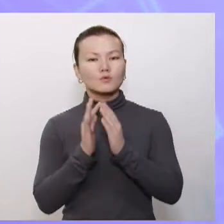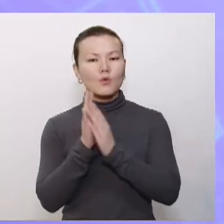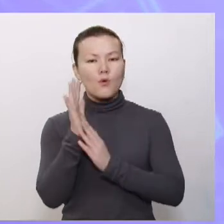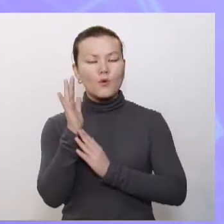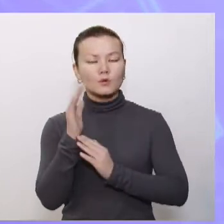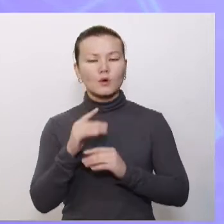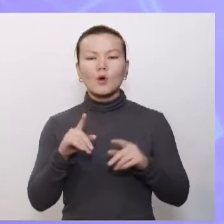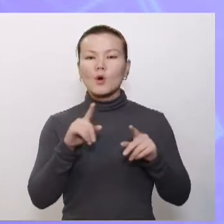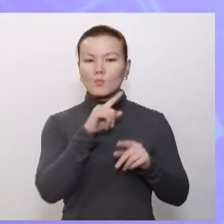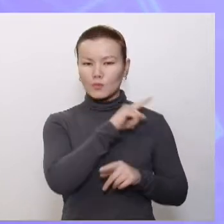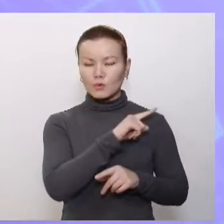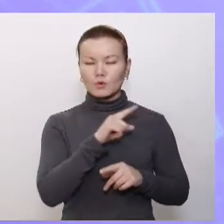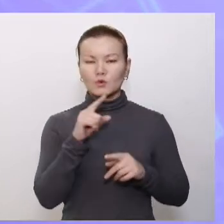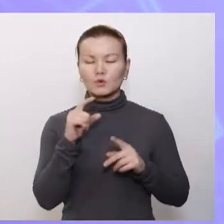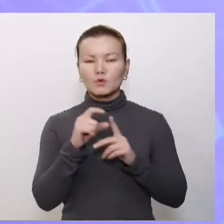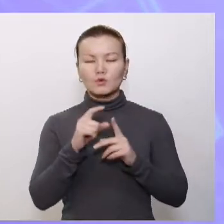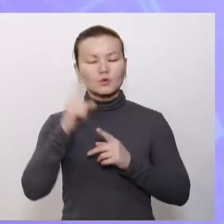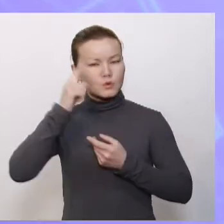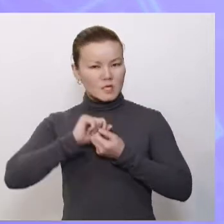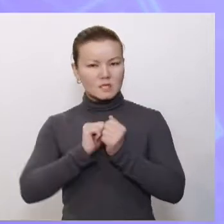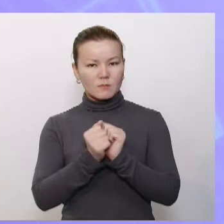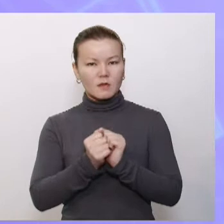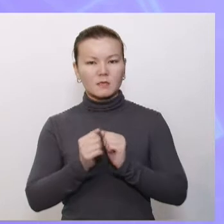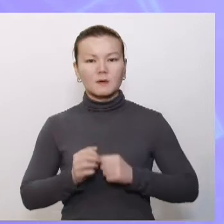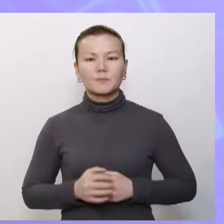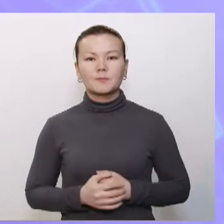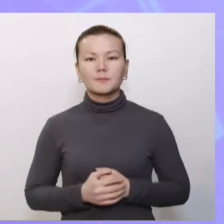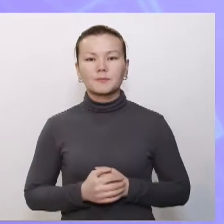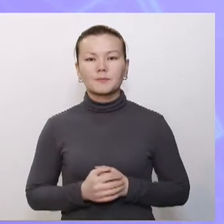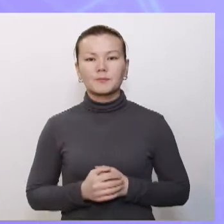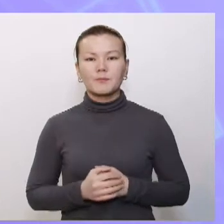Бул сөздөрдү, балдар, эстеп калгыла.